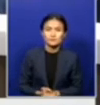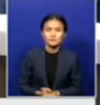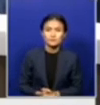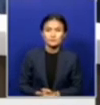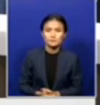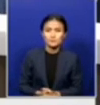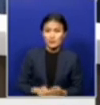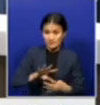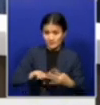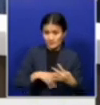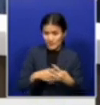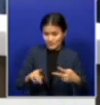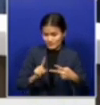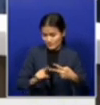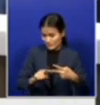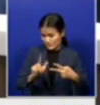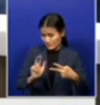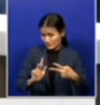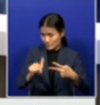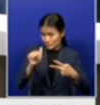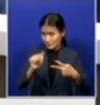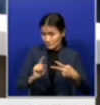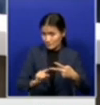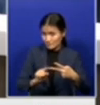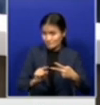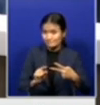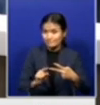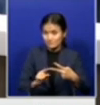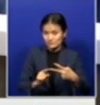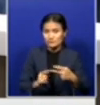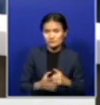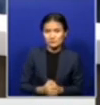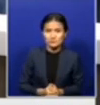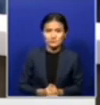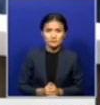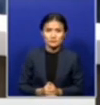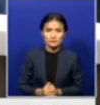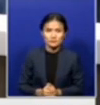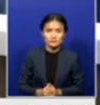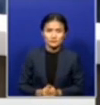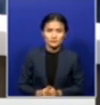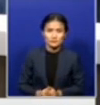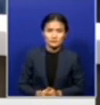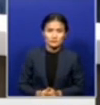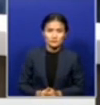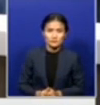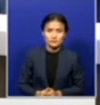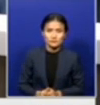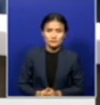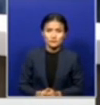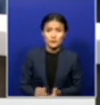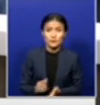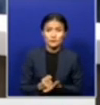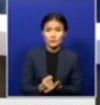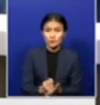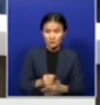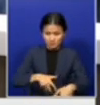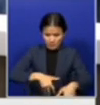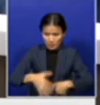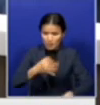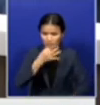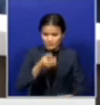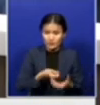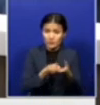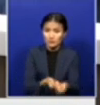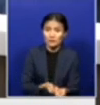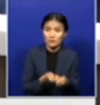แผนงานหลักที่สองคือการช่วยเหลือเยียวยาพี่น้องประชาชนเกษตรกรและผู้